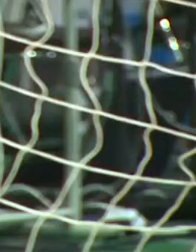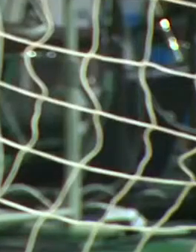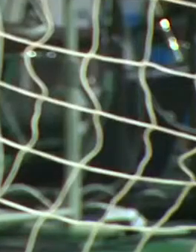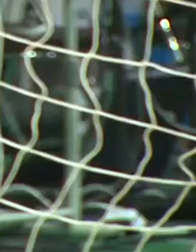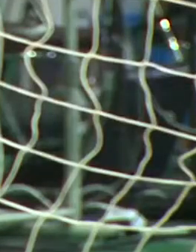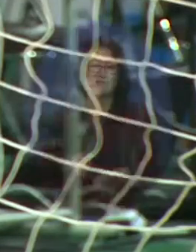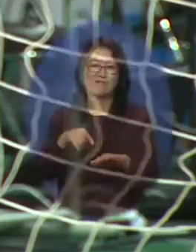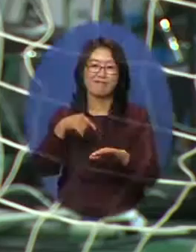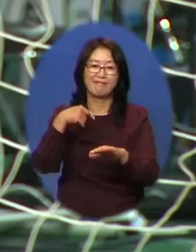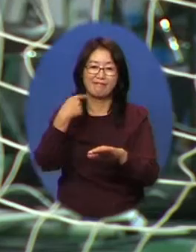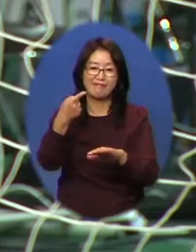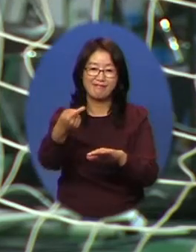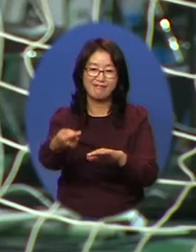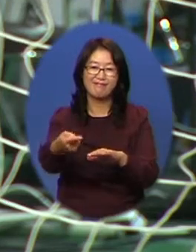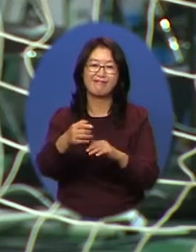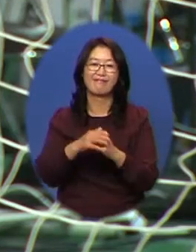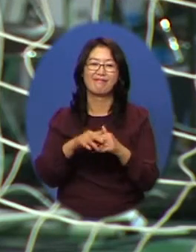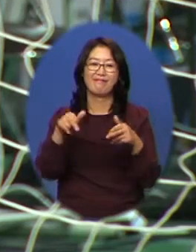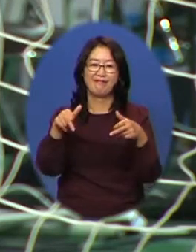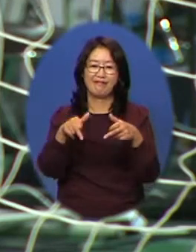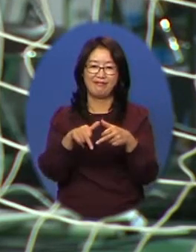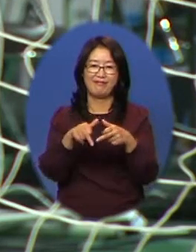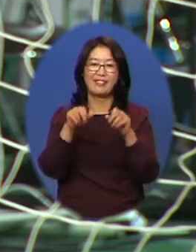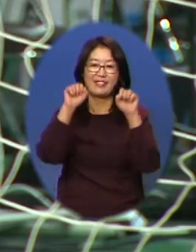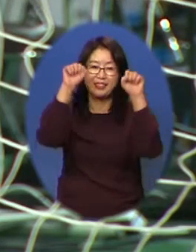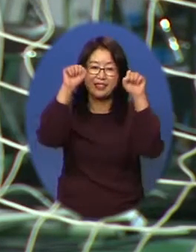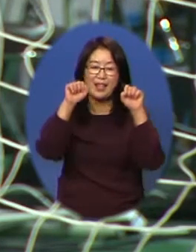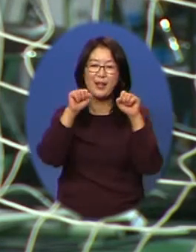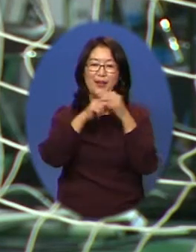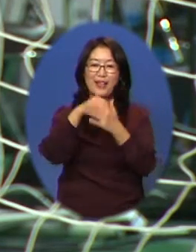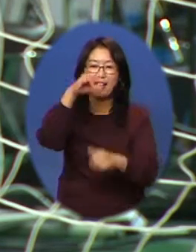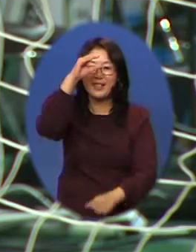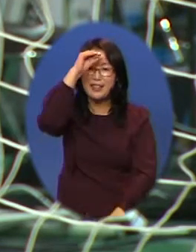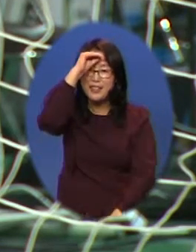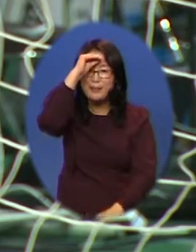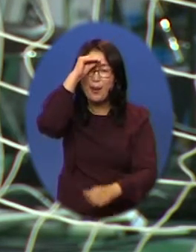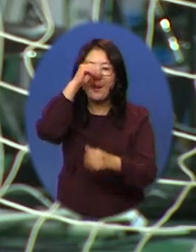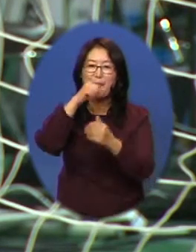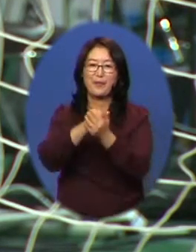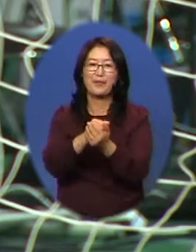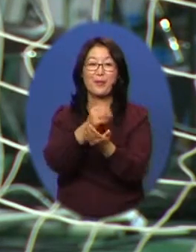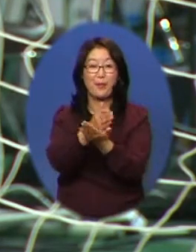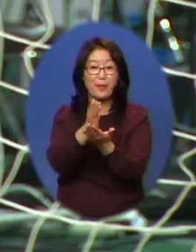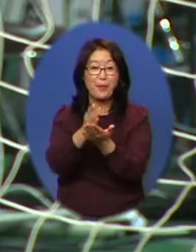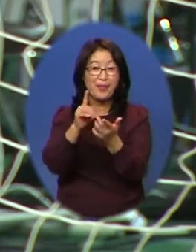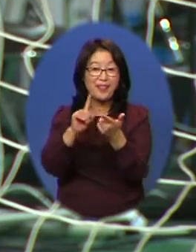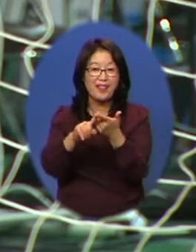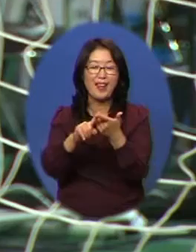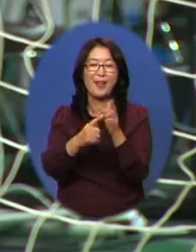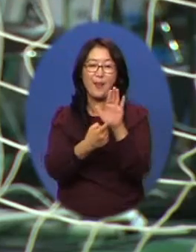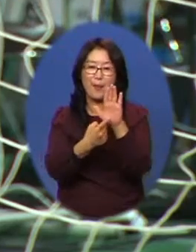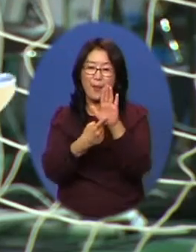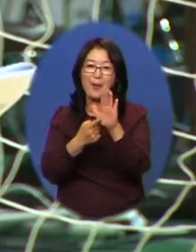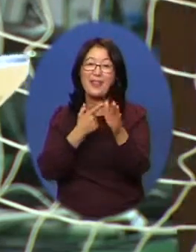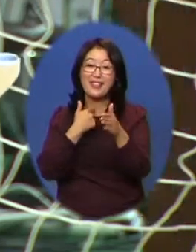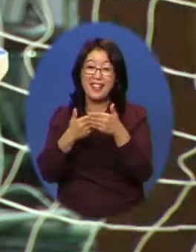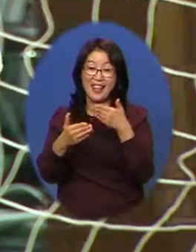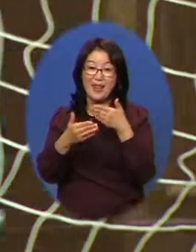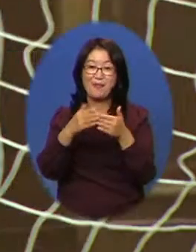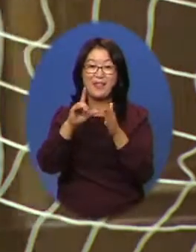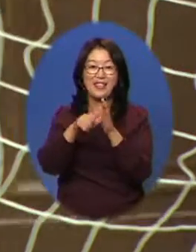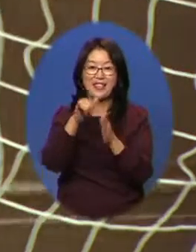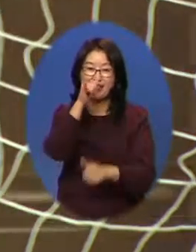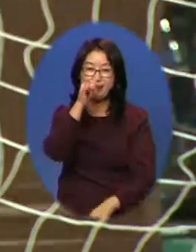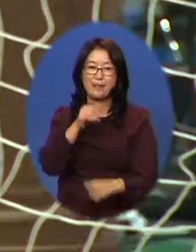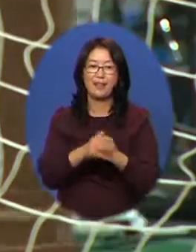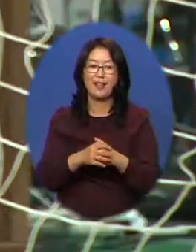다음은 오늘 그 장애인 체육에 대한 시범 종목에 대한 홍보와 체험의 시간을 갖도록 하겠습니다. 먼저